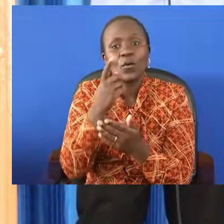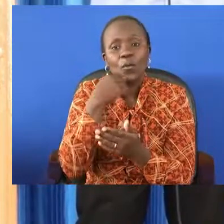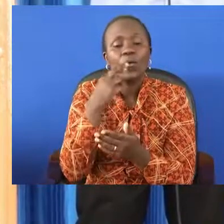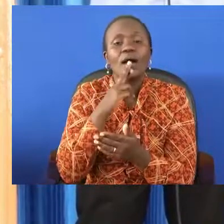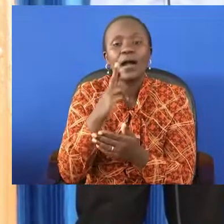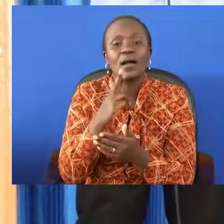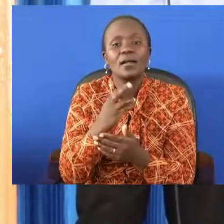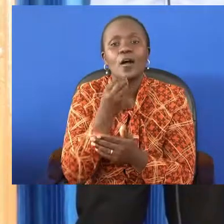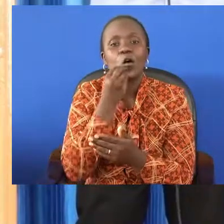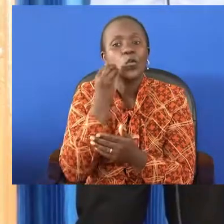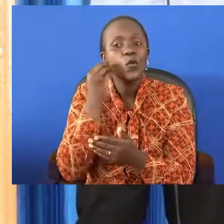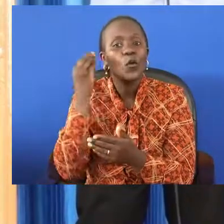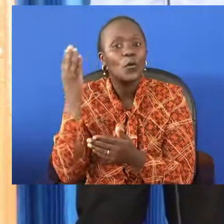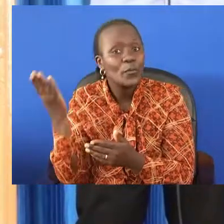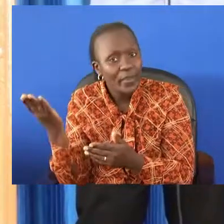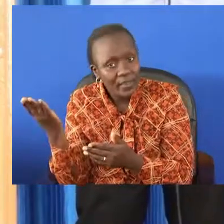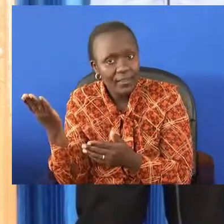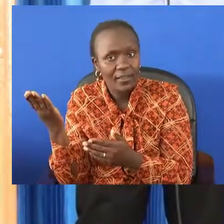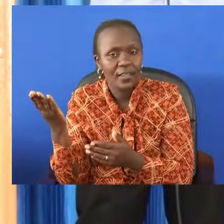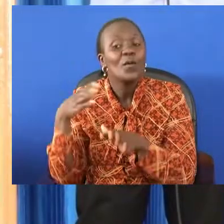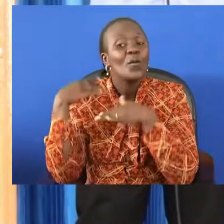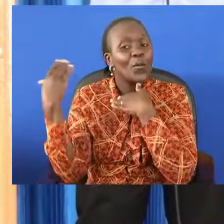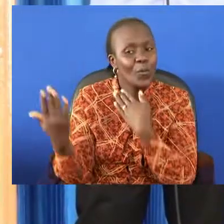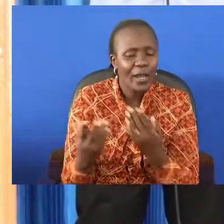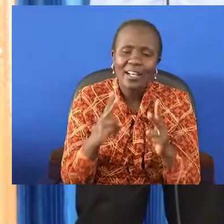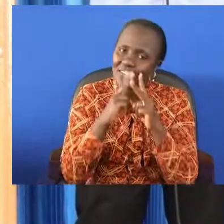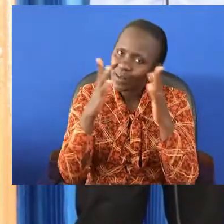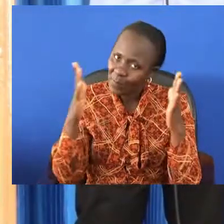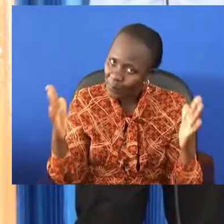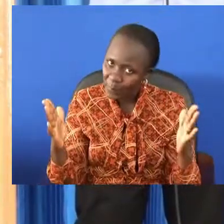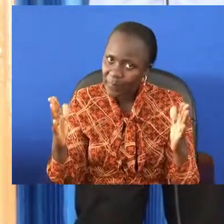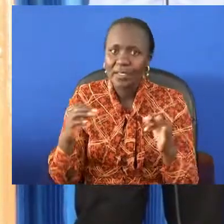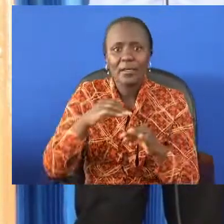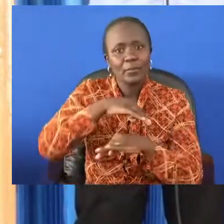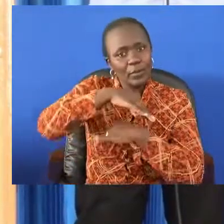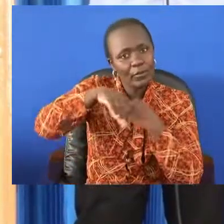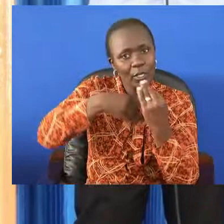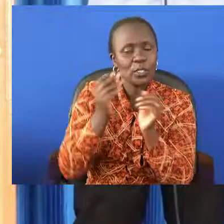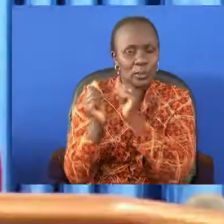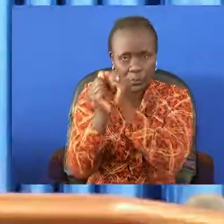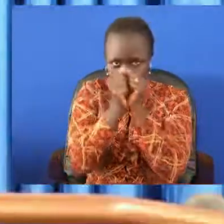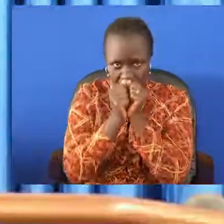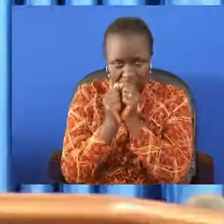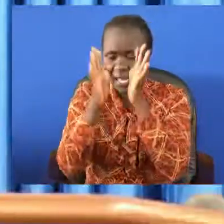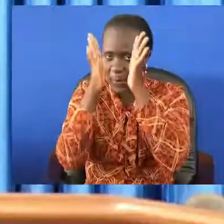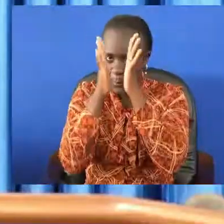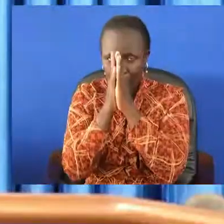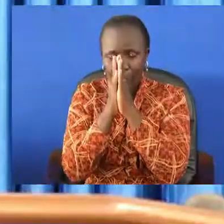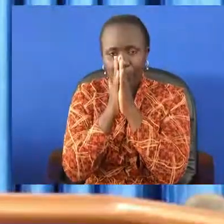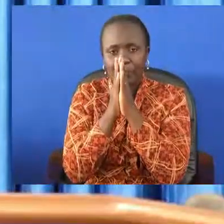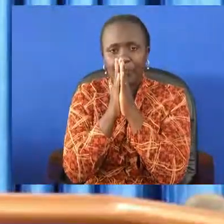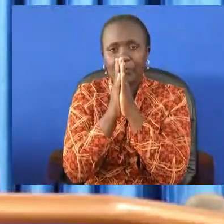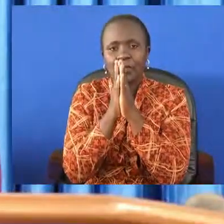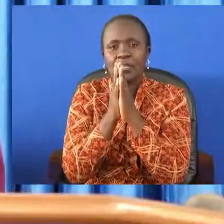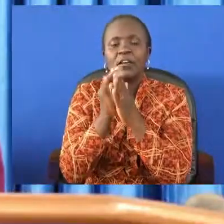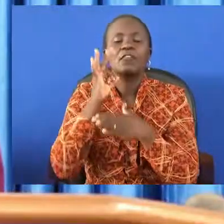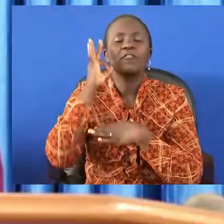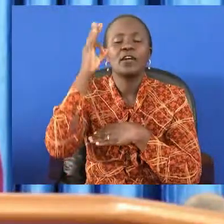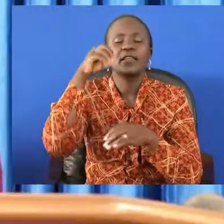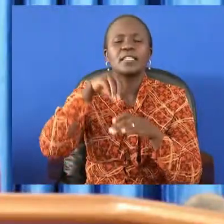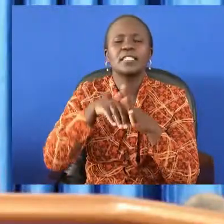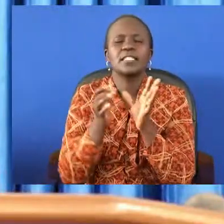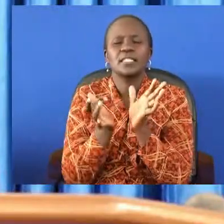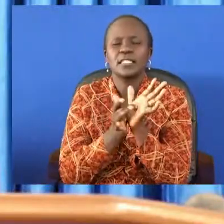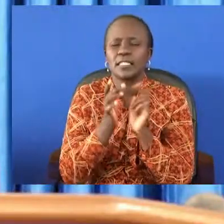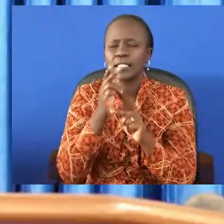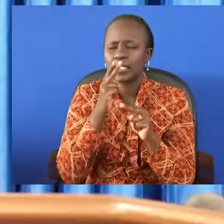ambao mnatuangalia mkiwa nyumbani, karibuni sana tuweze kuwa na ibada pamoja. Na tuombe. Baba, katika jina